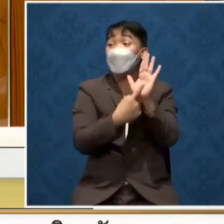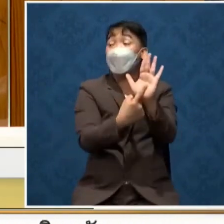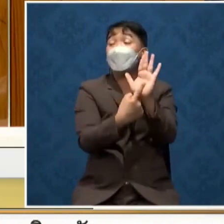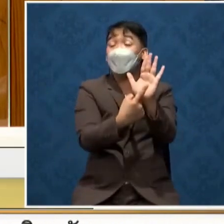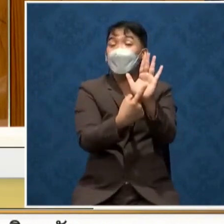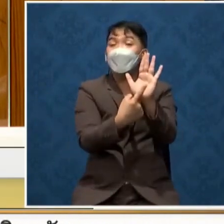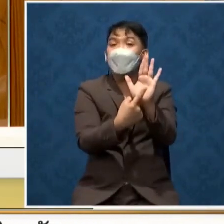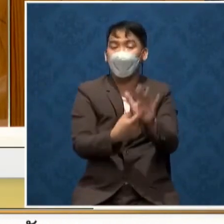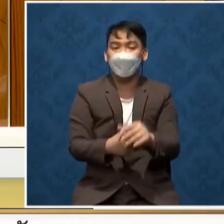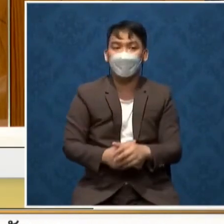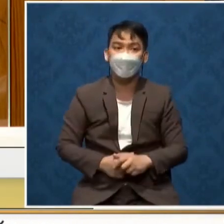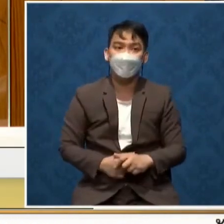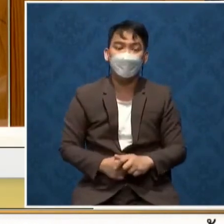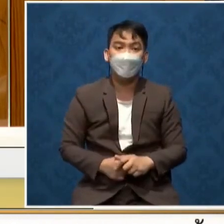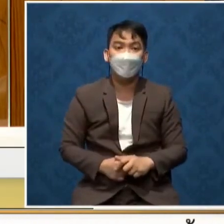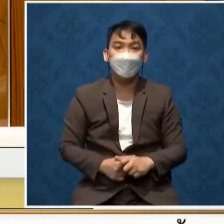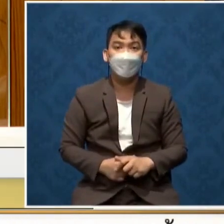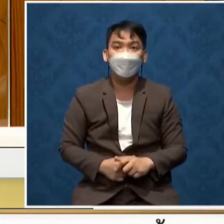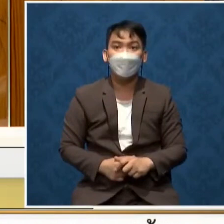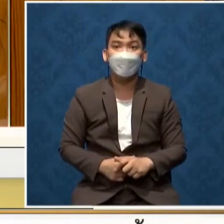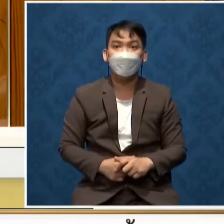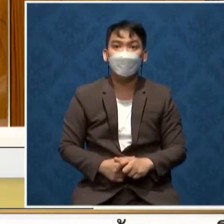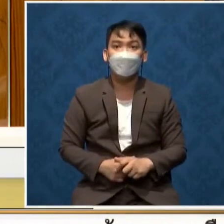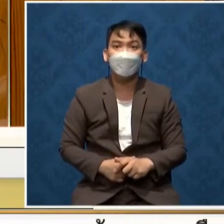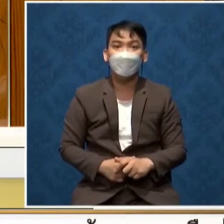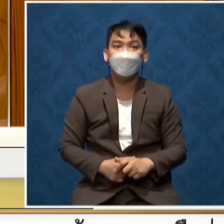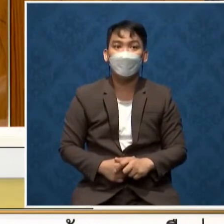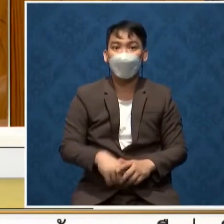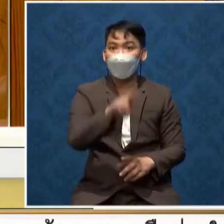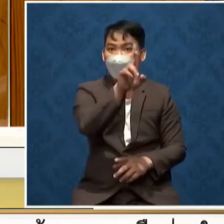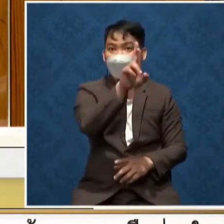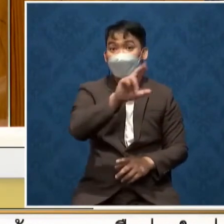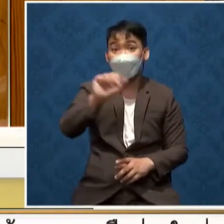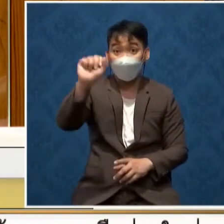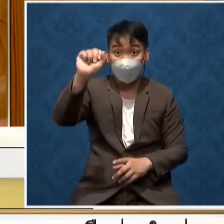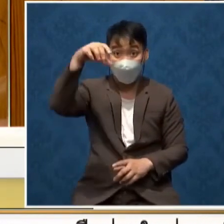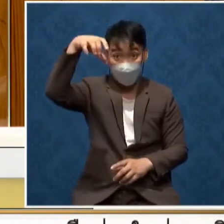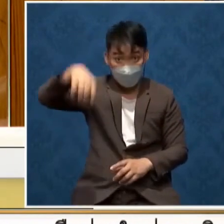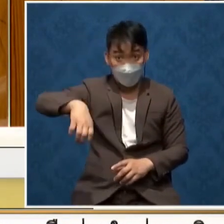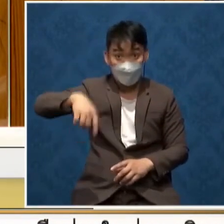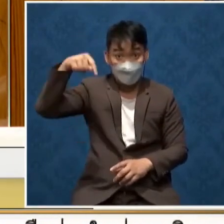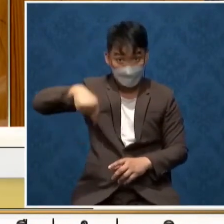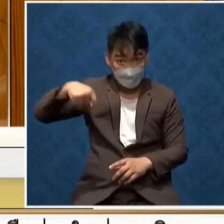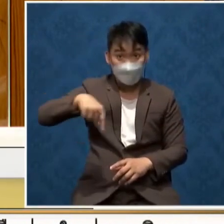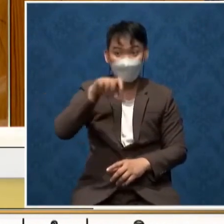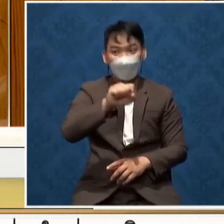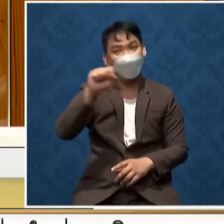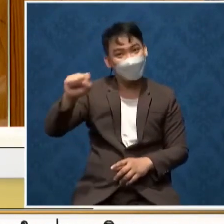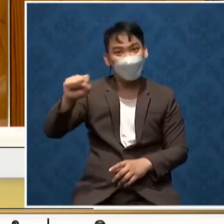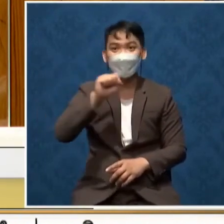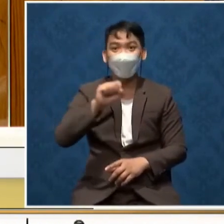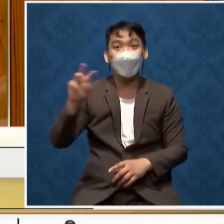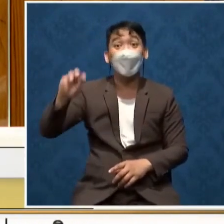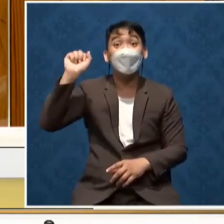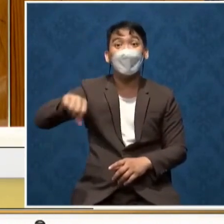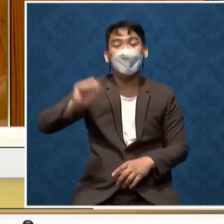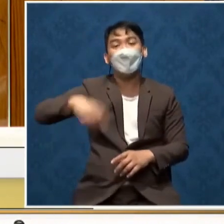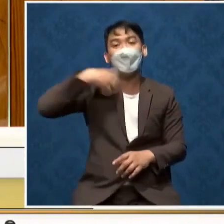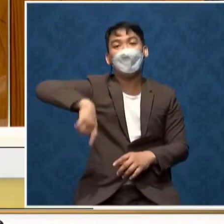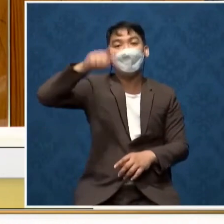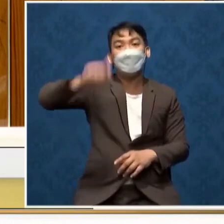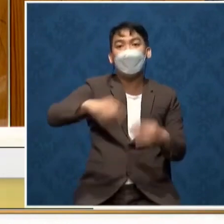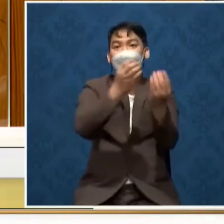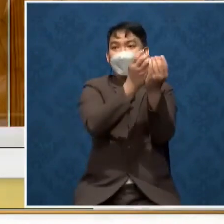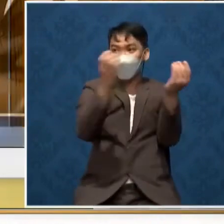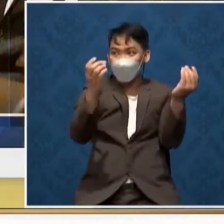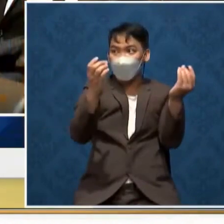ก็มีองค์กรรัฐสภาองค์กรศาลรัฐธรรมนูญองค์กรศาลปกครองศา